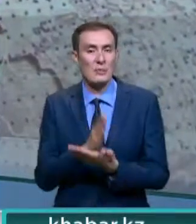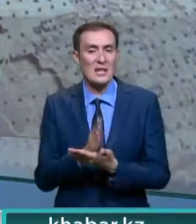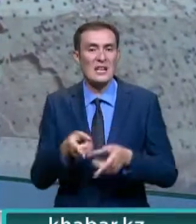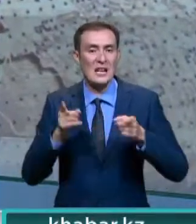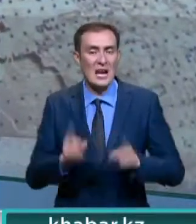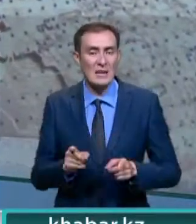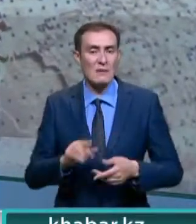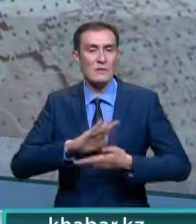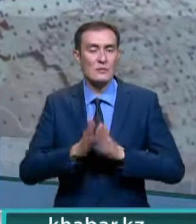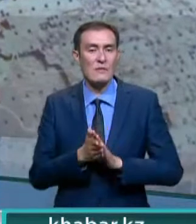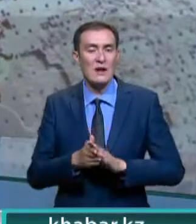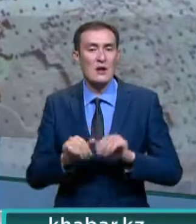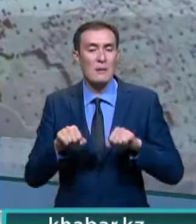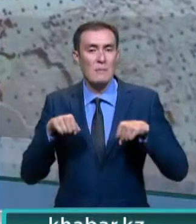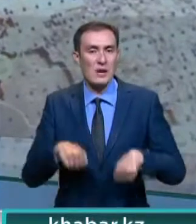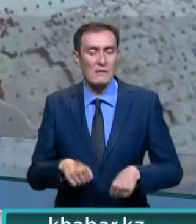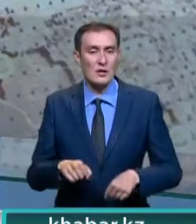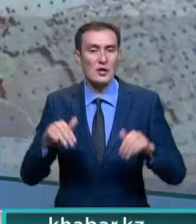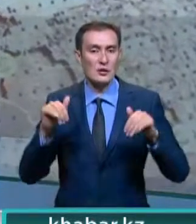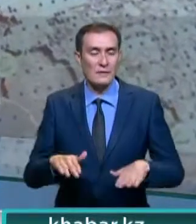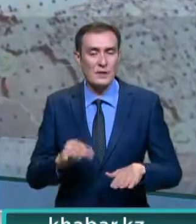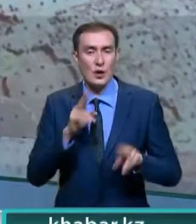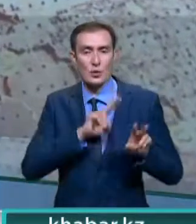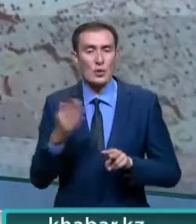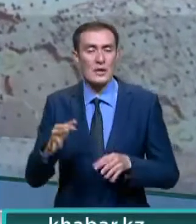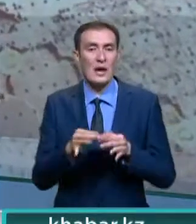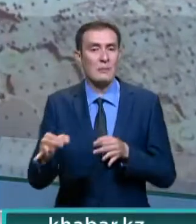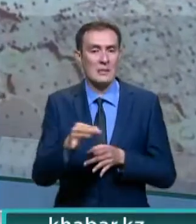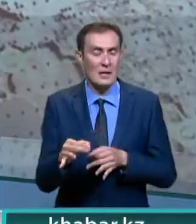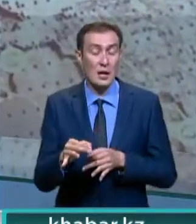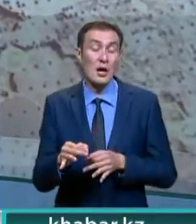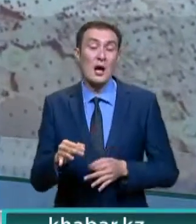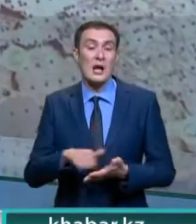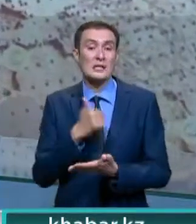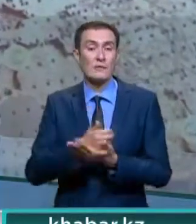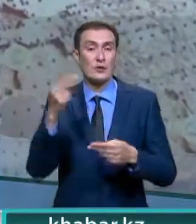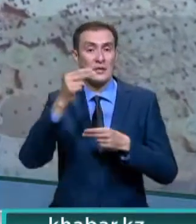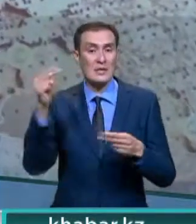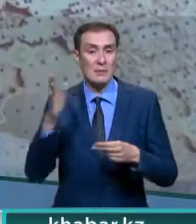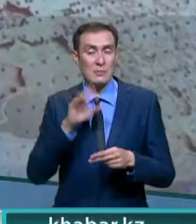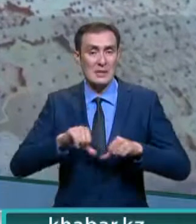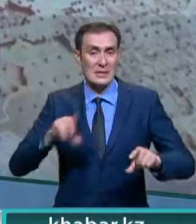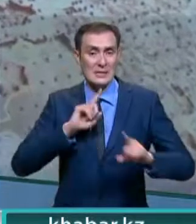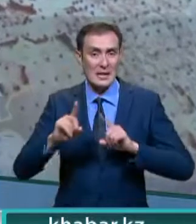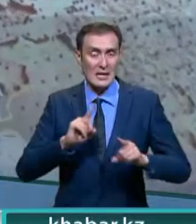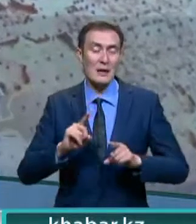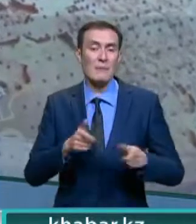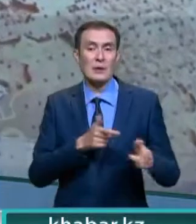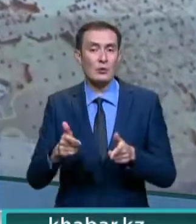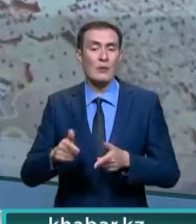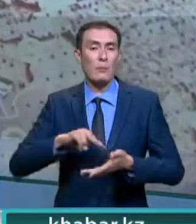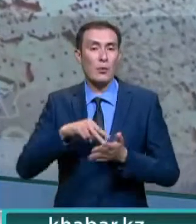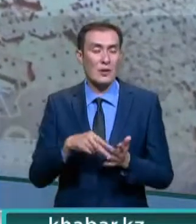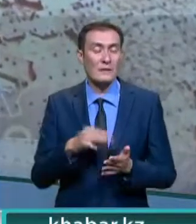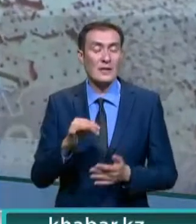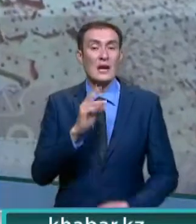реальными рычагами влияния на принятие решений и контроля на местах. Впрочем, основной темой заседания стала подготовка национальных